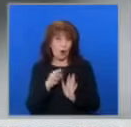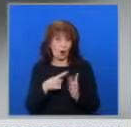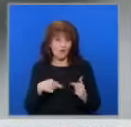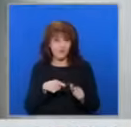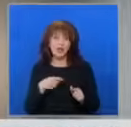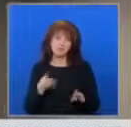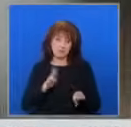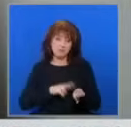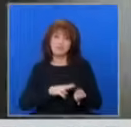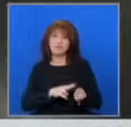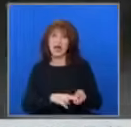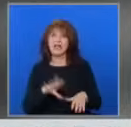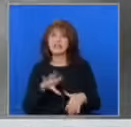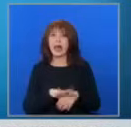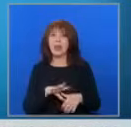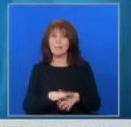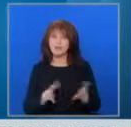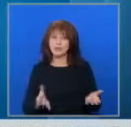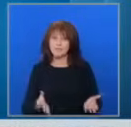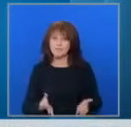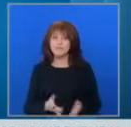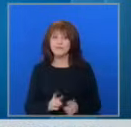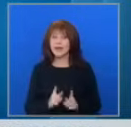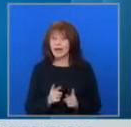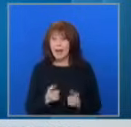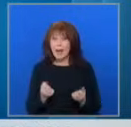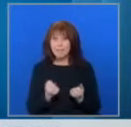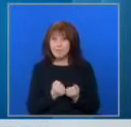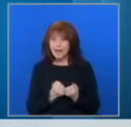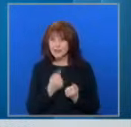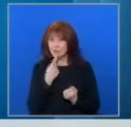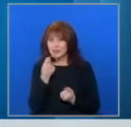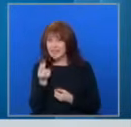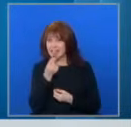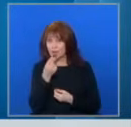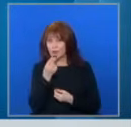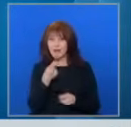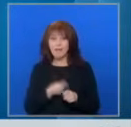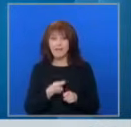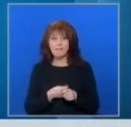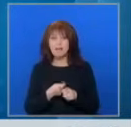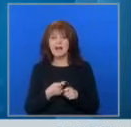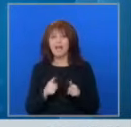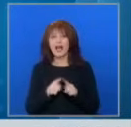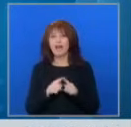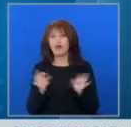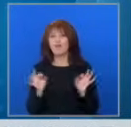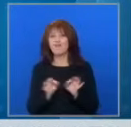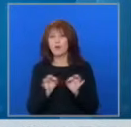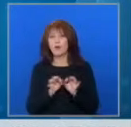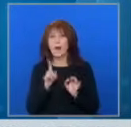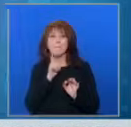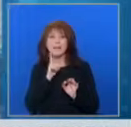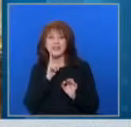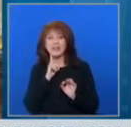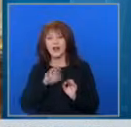сложа и мезенци. Пастивай! Нетрадиционното място за закуска на Явор създаде нов фолклор в интернет. Там мъжът и